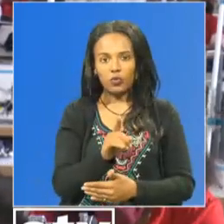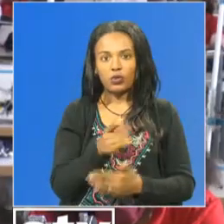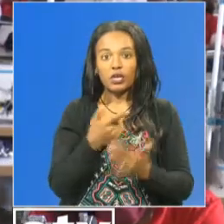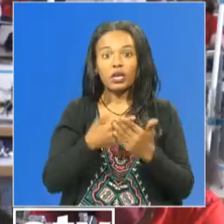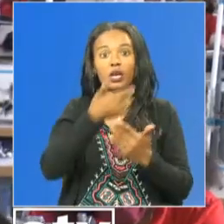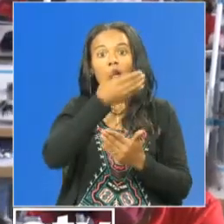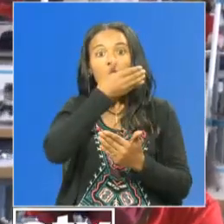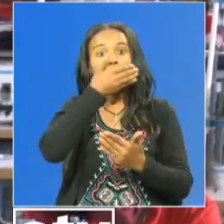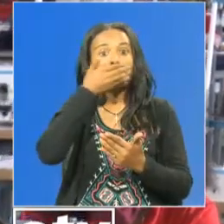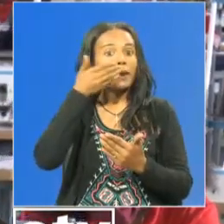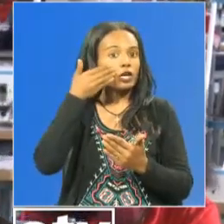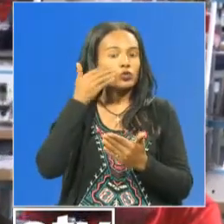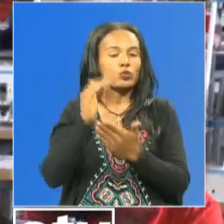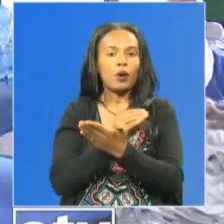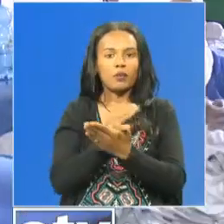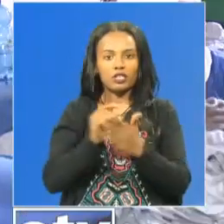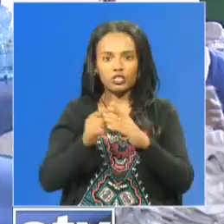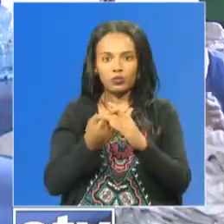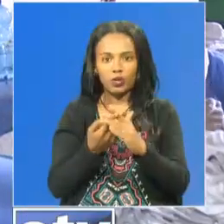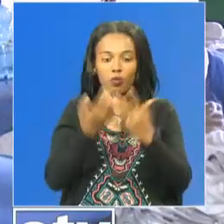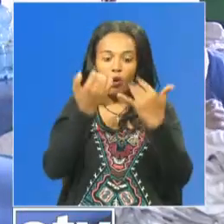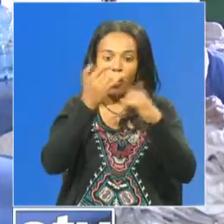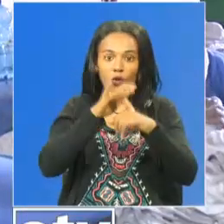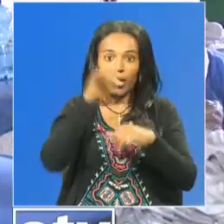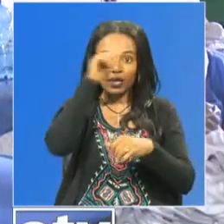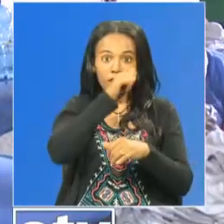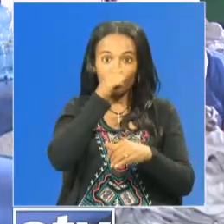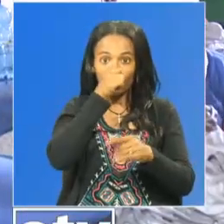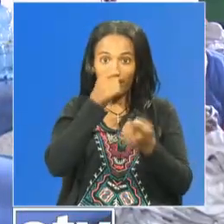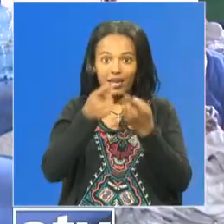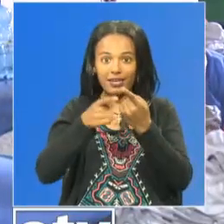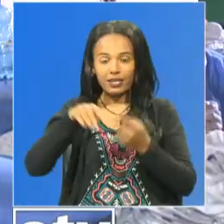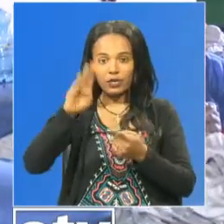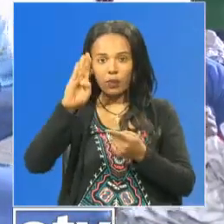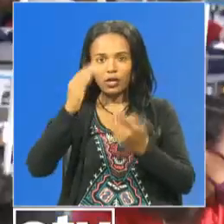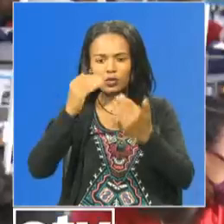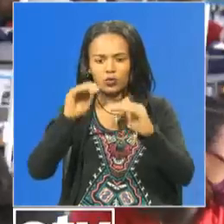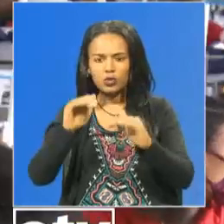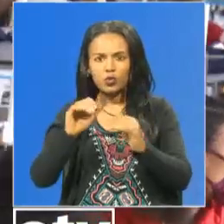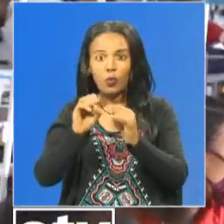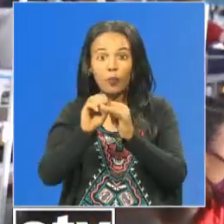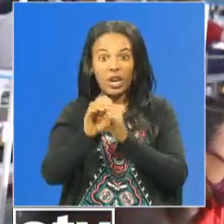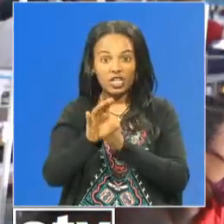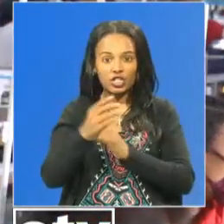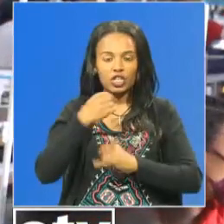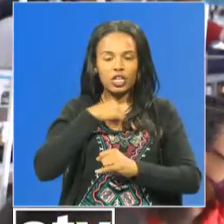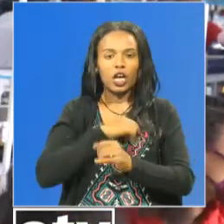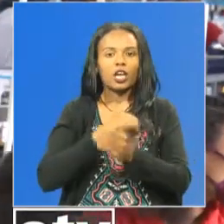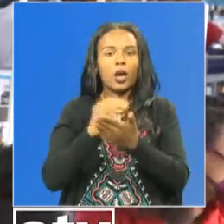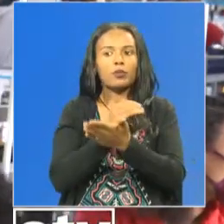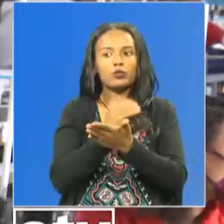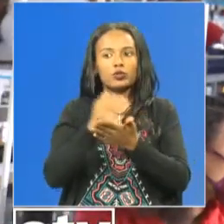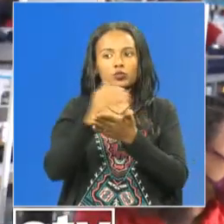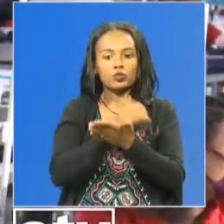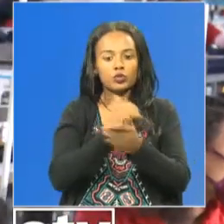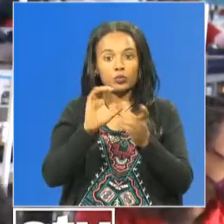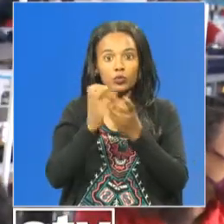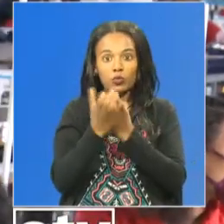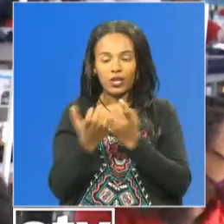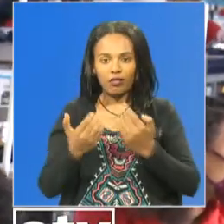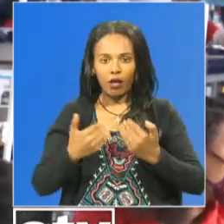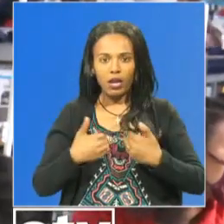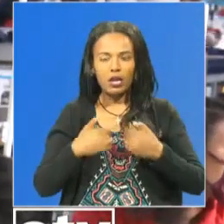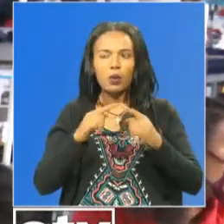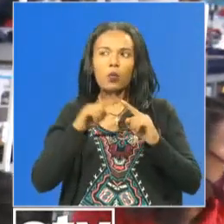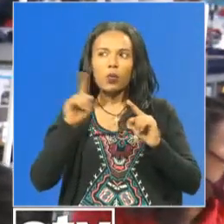ማስኩ ማምረት የጀመርነው ማለት ነው። አሁን ላይ የኢትዮጵያ ንግድ ባንክ የተወሰኑ ብራንቾች ከኛ ምርቶቻቸው የሚወስዱበት ሁኔታ አለ።